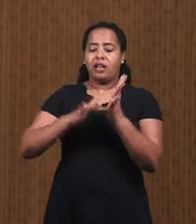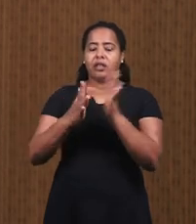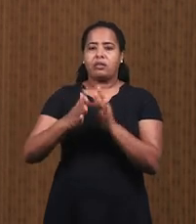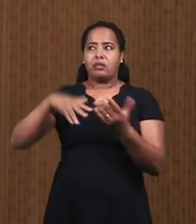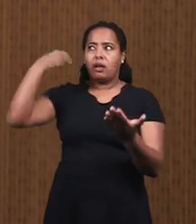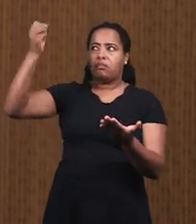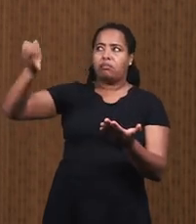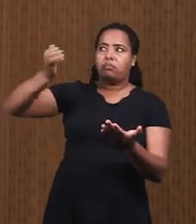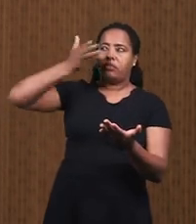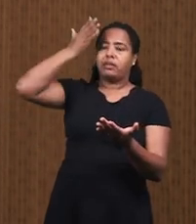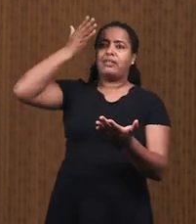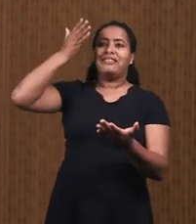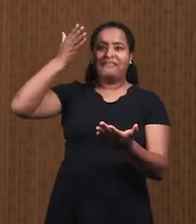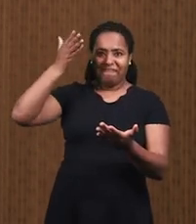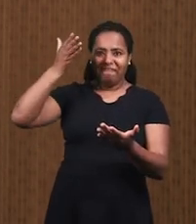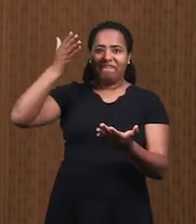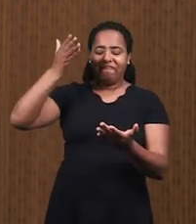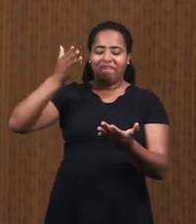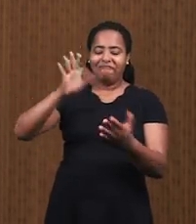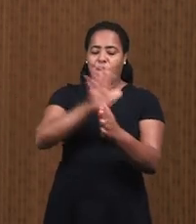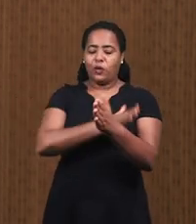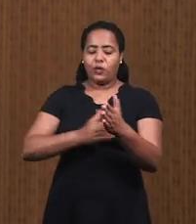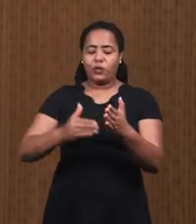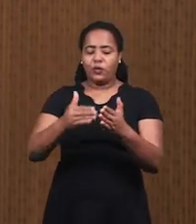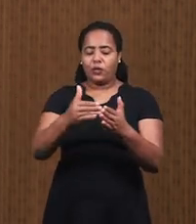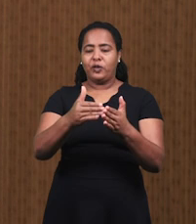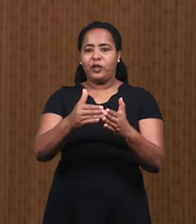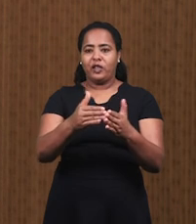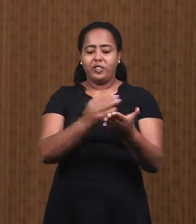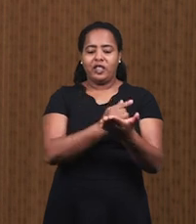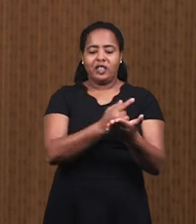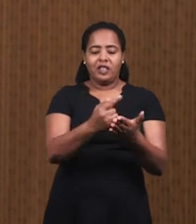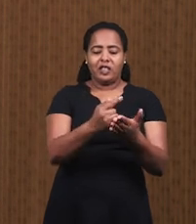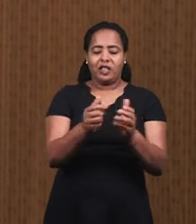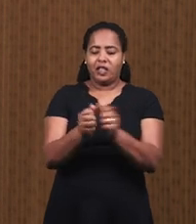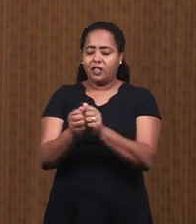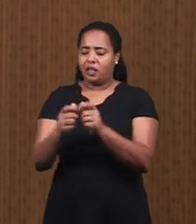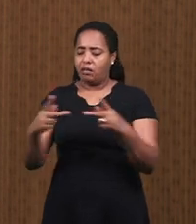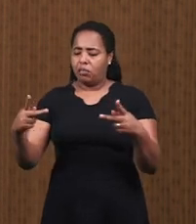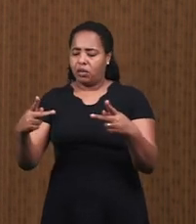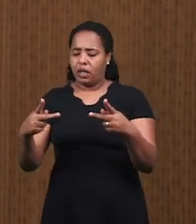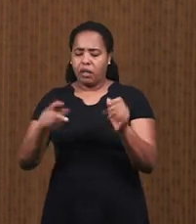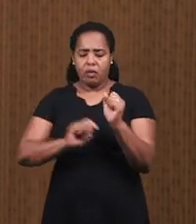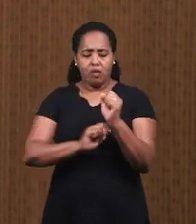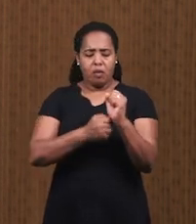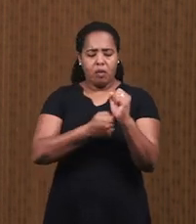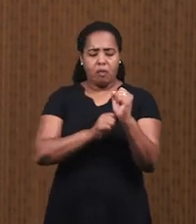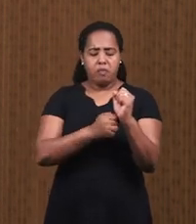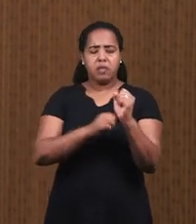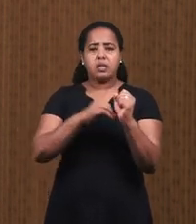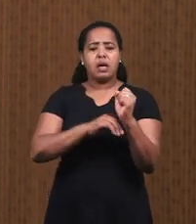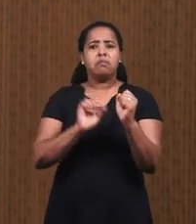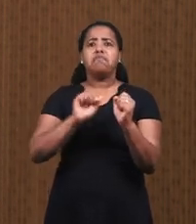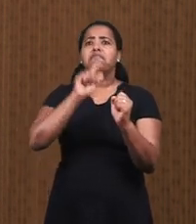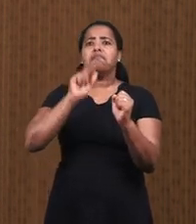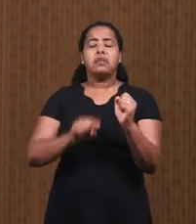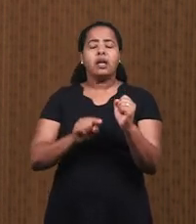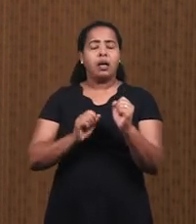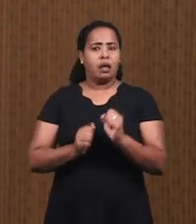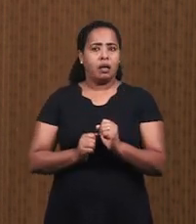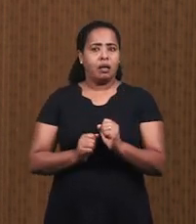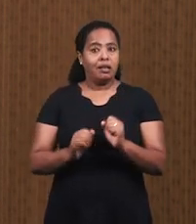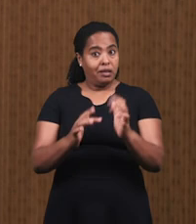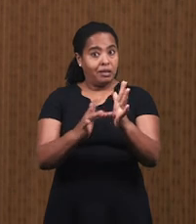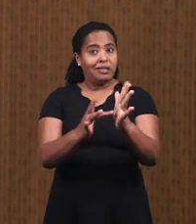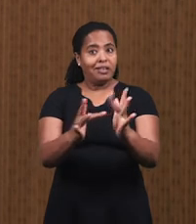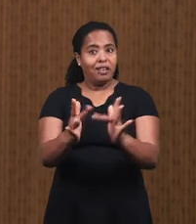Иисус. Так вся Библия содержит тайну. Что это за тайна? Это